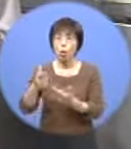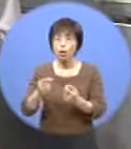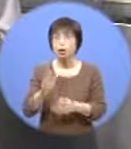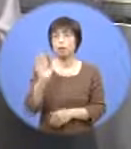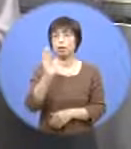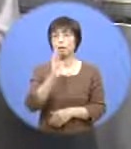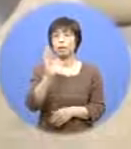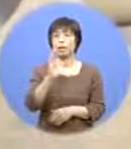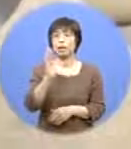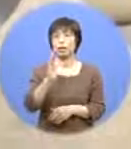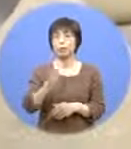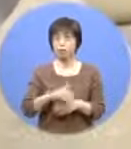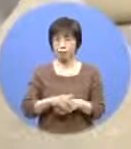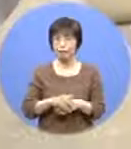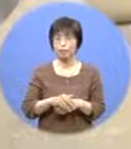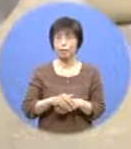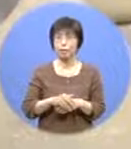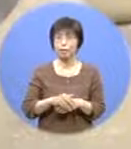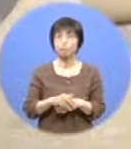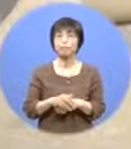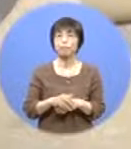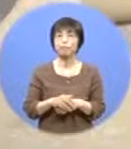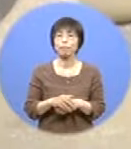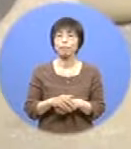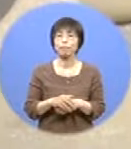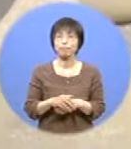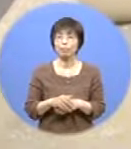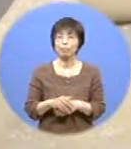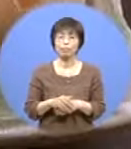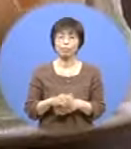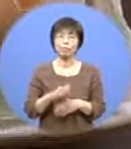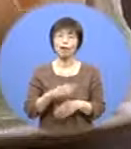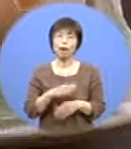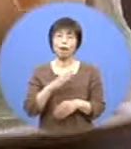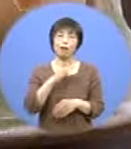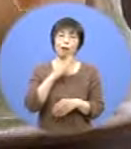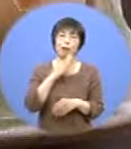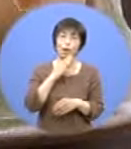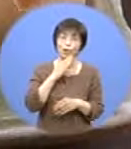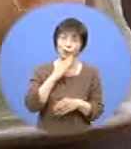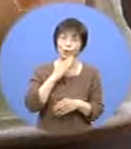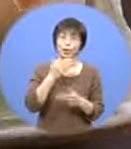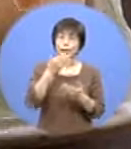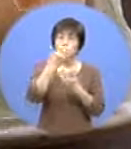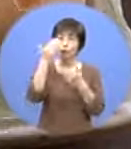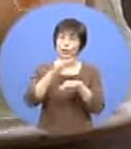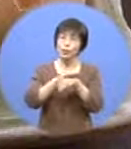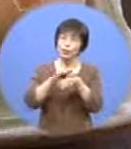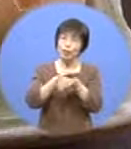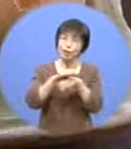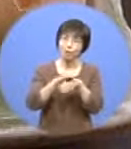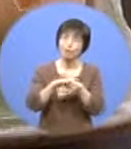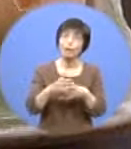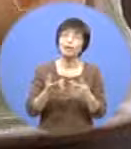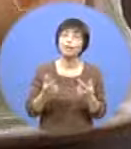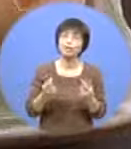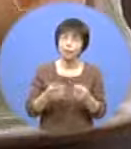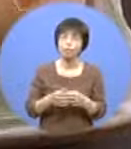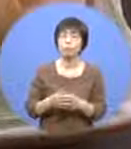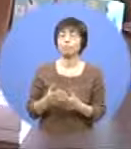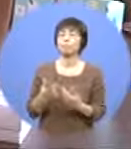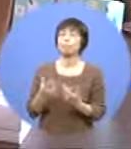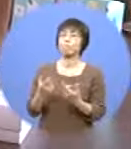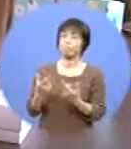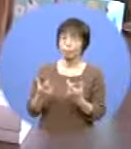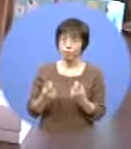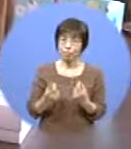ない、一つだけの鶏さんになっております。 もう誰も本当に表情愛くるしいですけど、愛着湧きそうですね。 そうですね、この